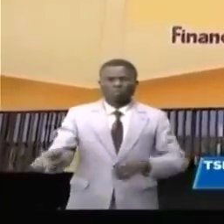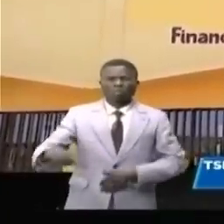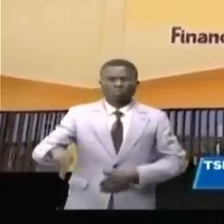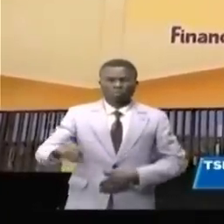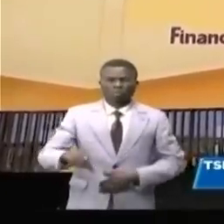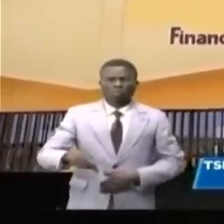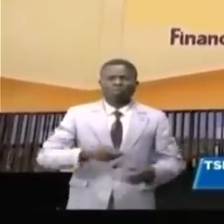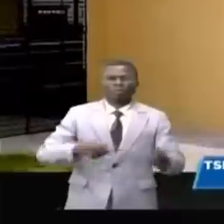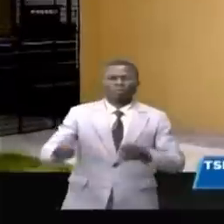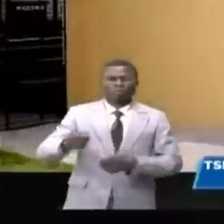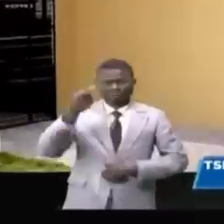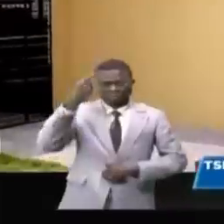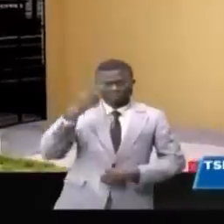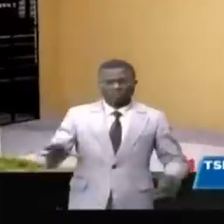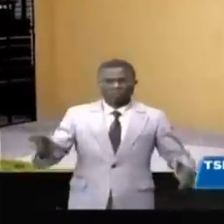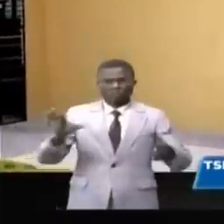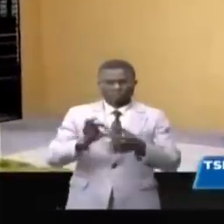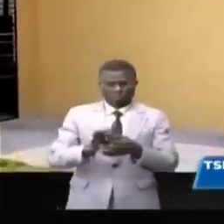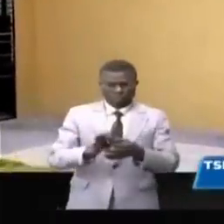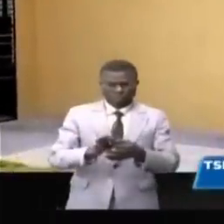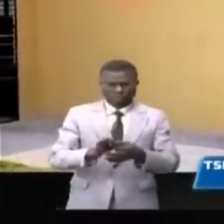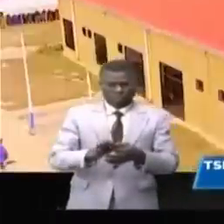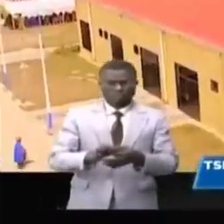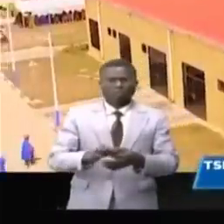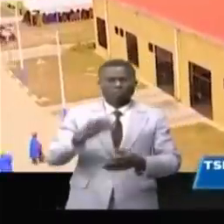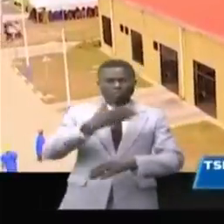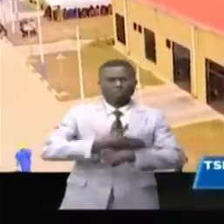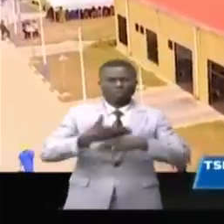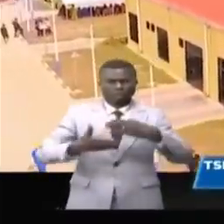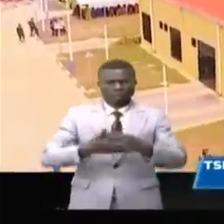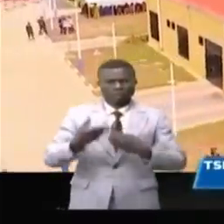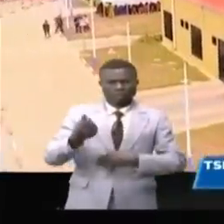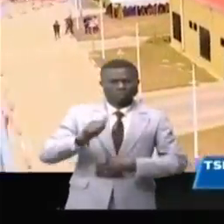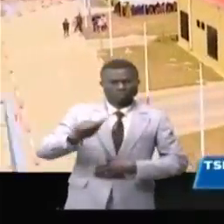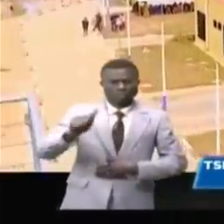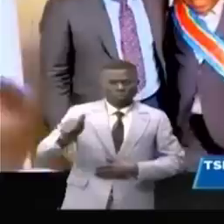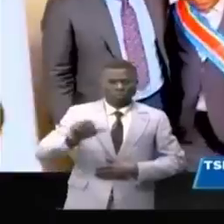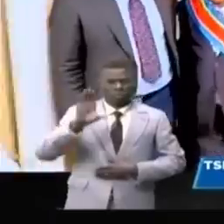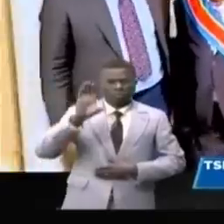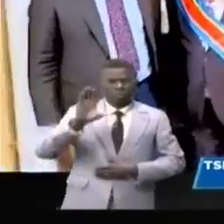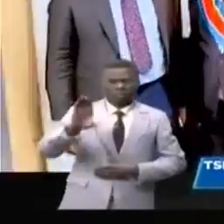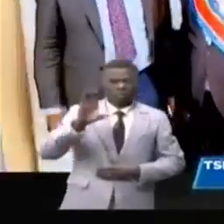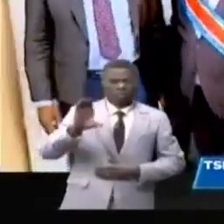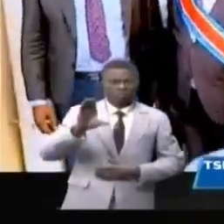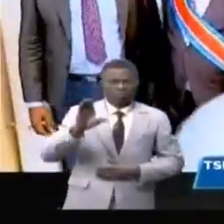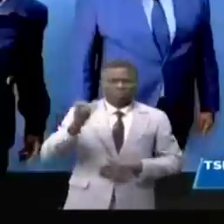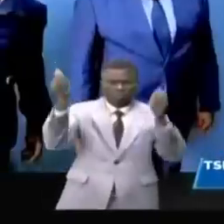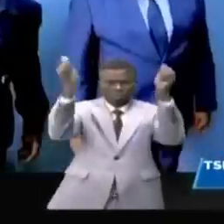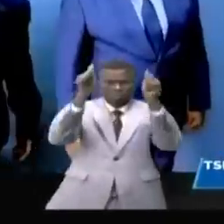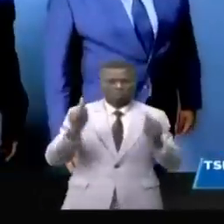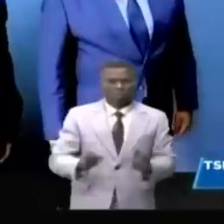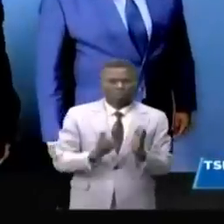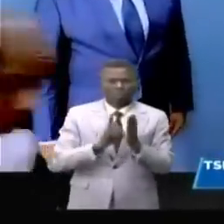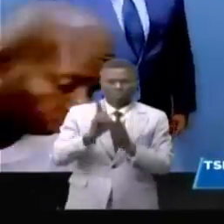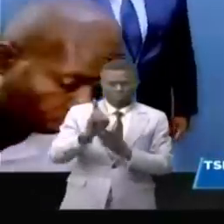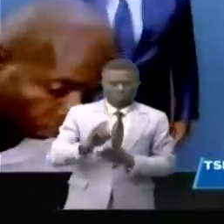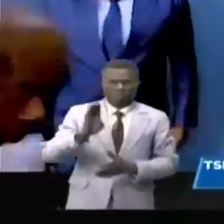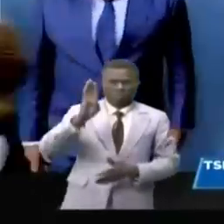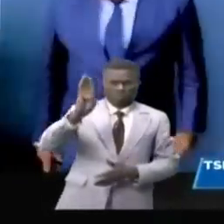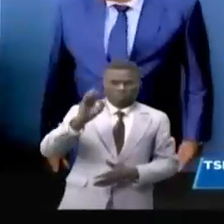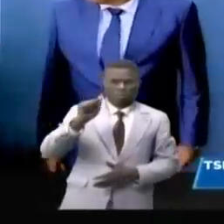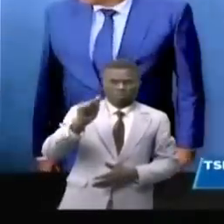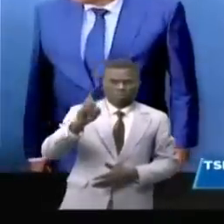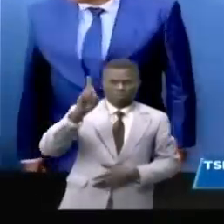Marché de la Réconciliation, une infrastructure construite sur financement de la Banque africaine de développement. De par l'ampleur